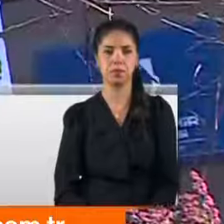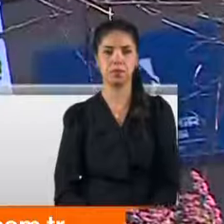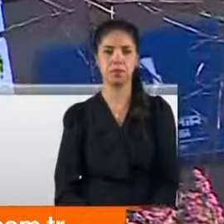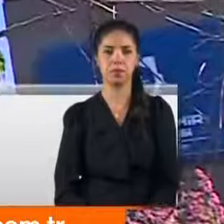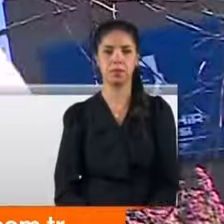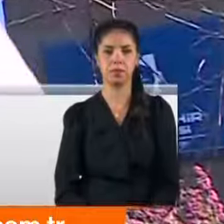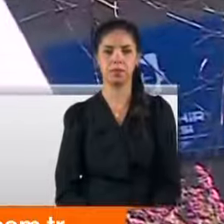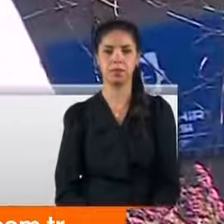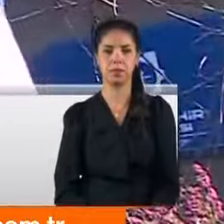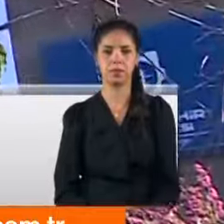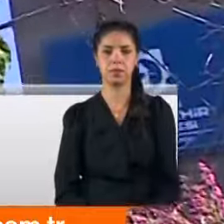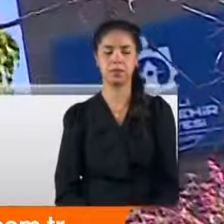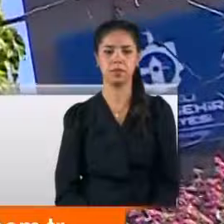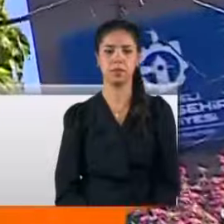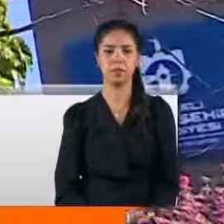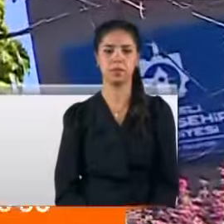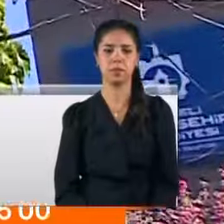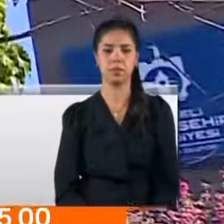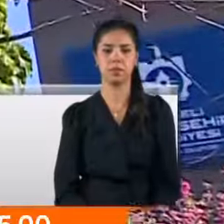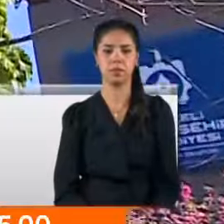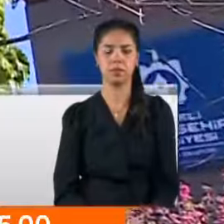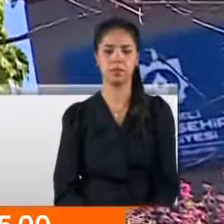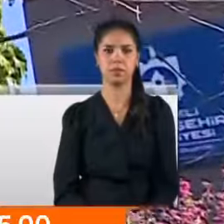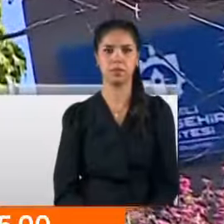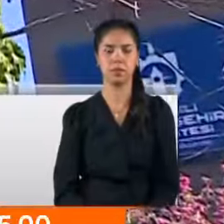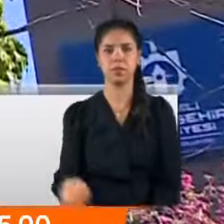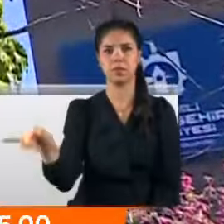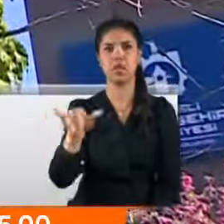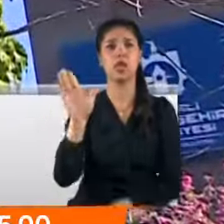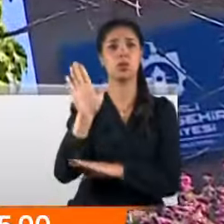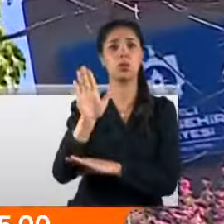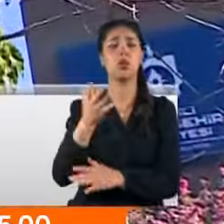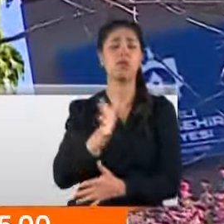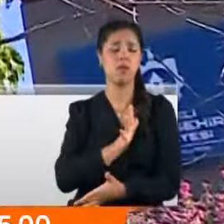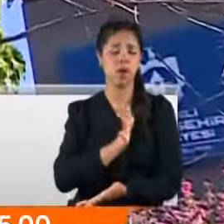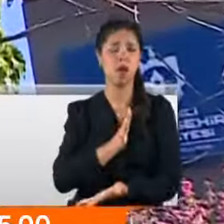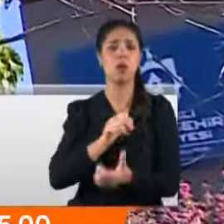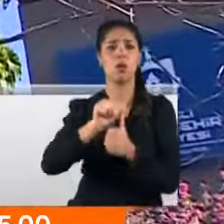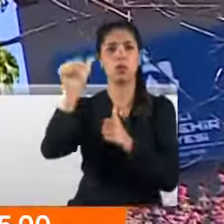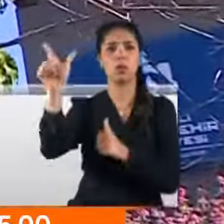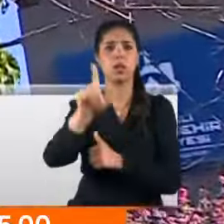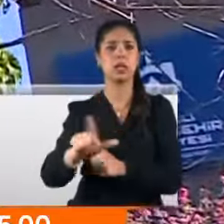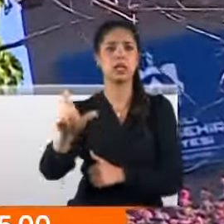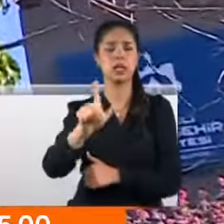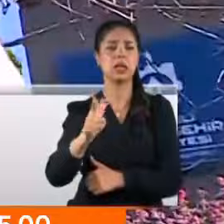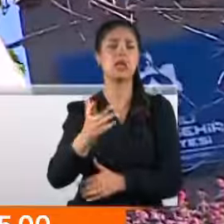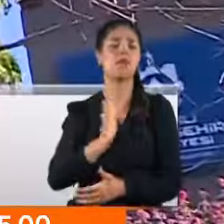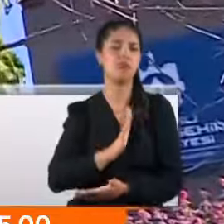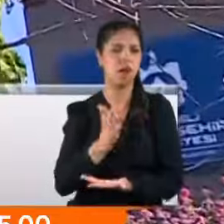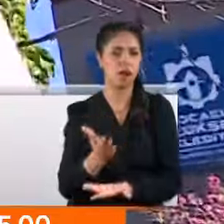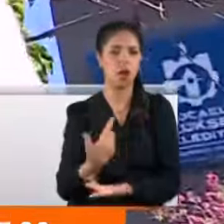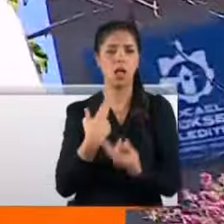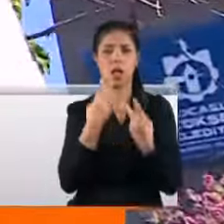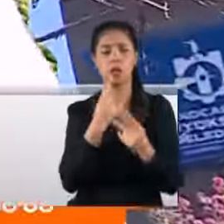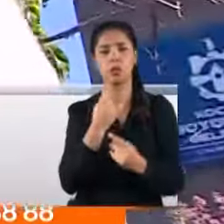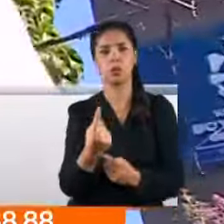Buradaki asıl tehlike yangından ziyade can kaybı. Burada bir de durak var, yani pek çok kişi gelip geçiyor, hemen ileride de bir lise var. Aynen öyle, ben açık